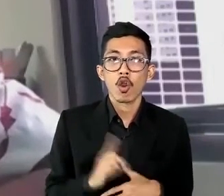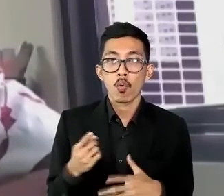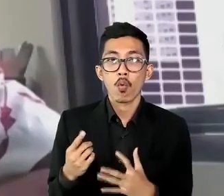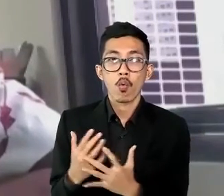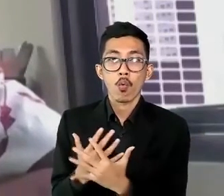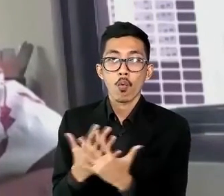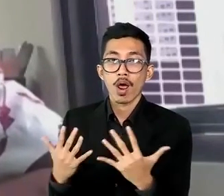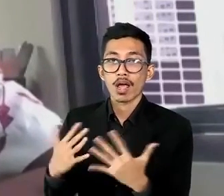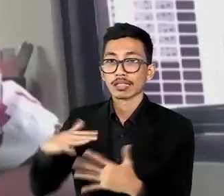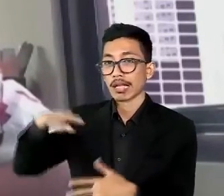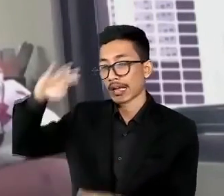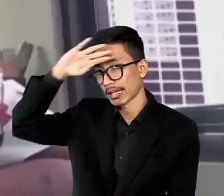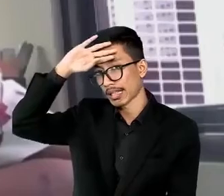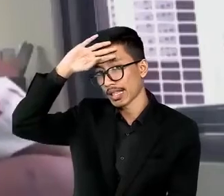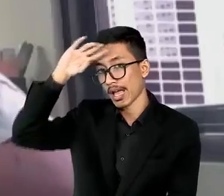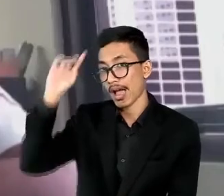sakit itu